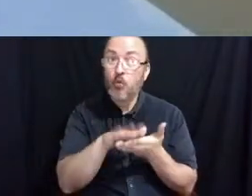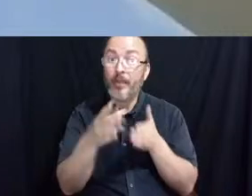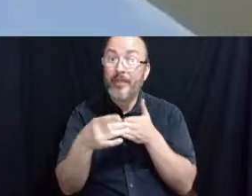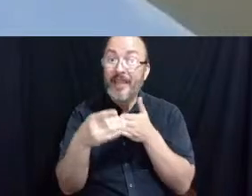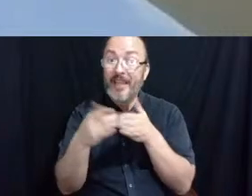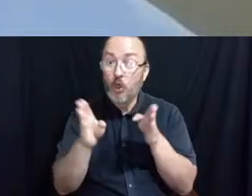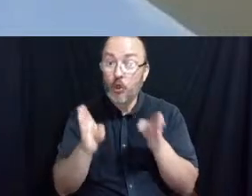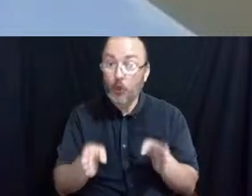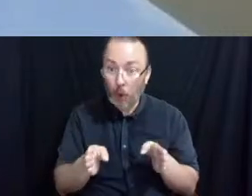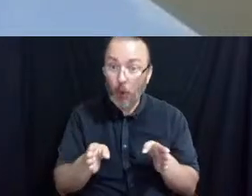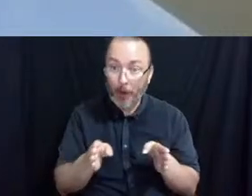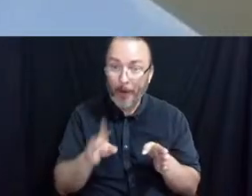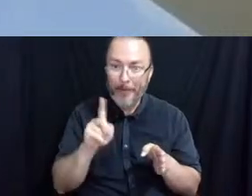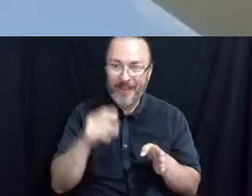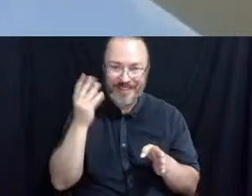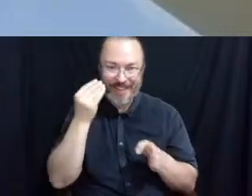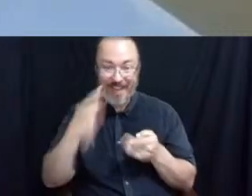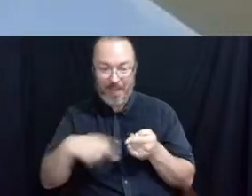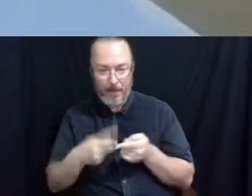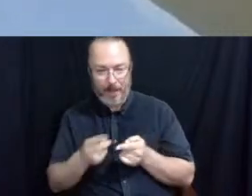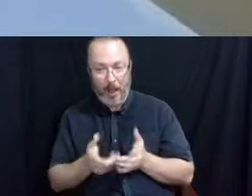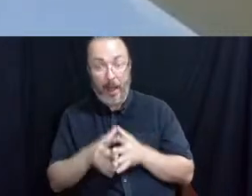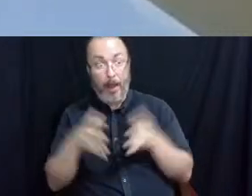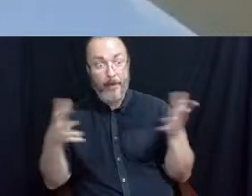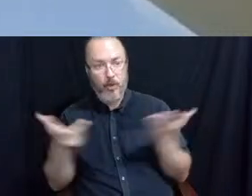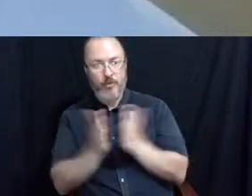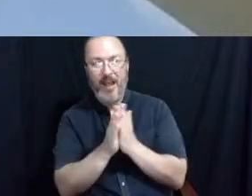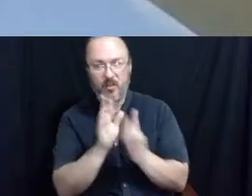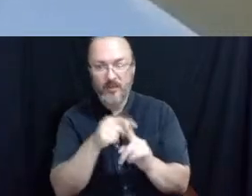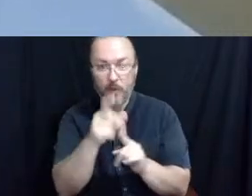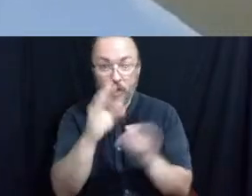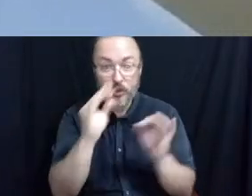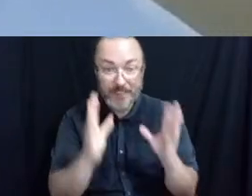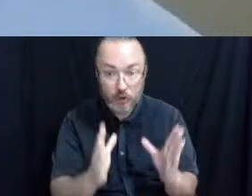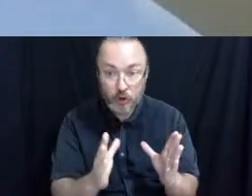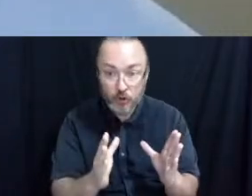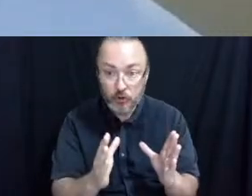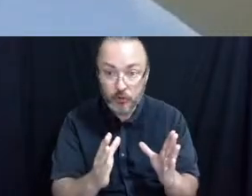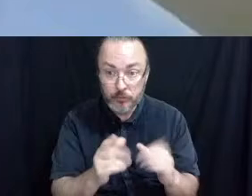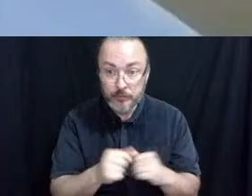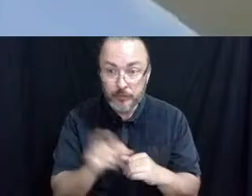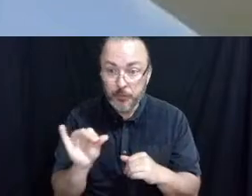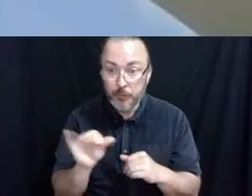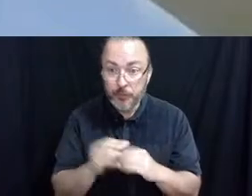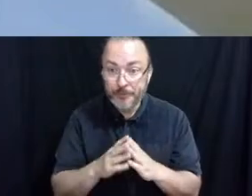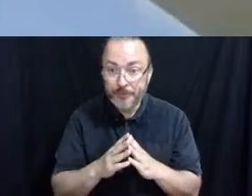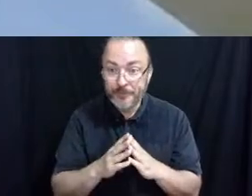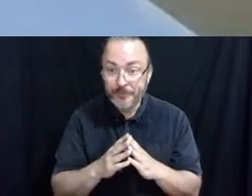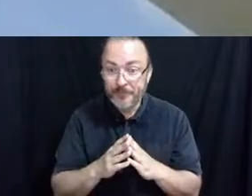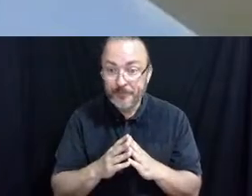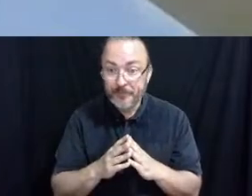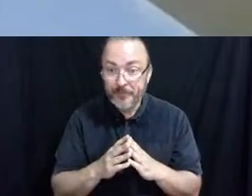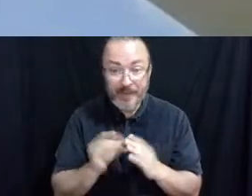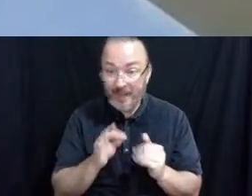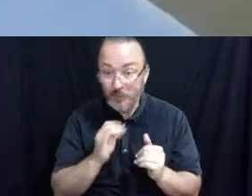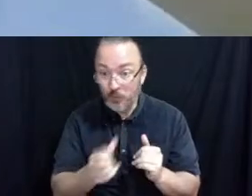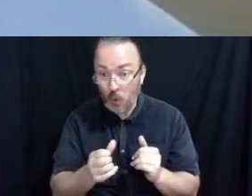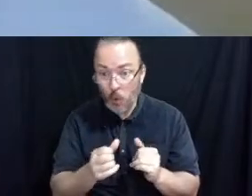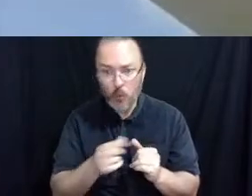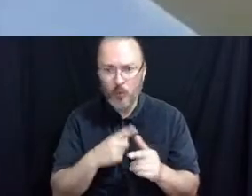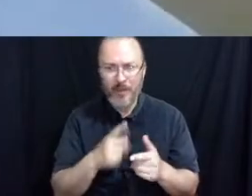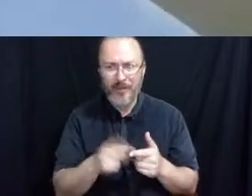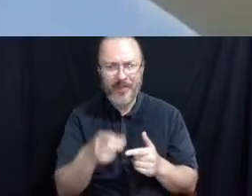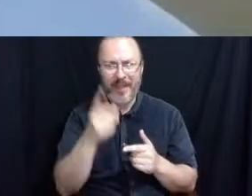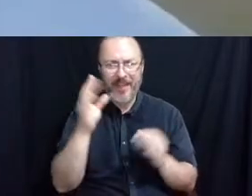d'établissement doivent réfléchir à ce qu'ils demandent aux enseignants pour prendre en compte les différences et les diversités. Sinon,